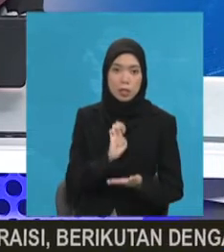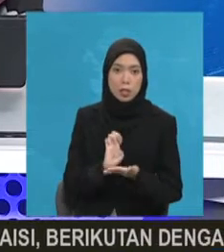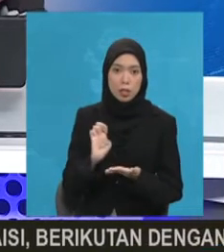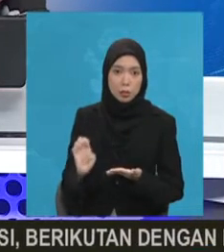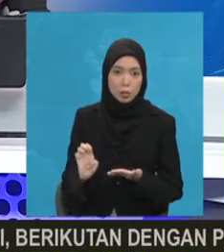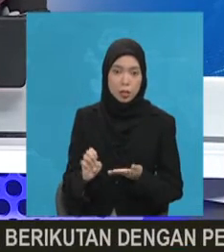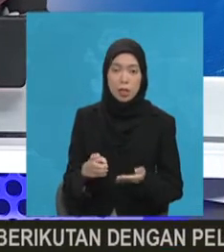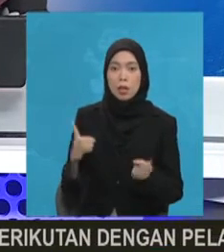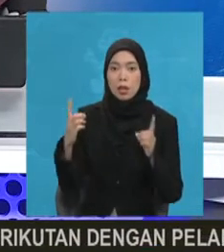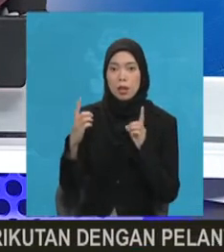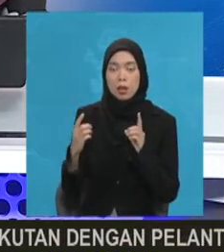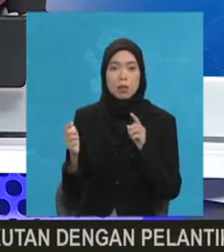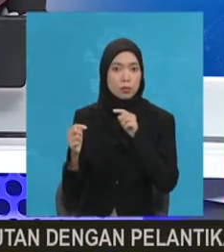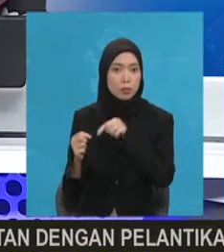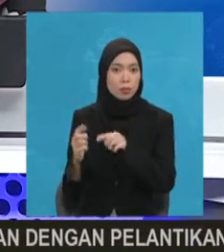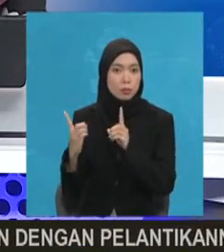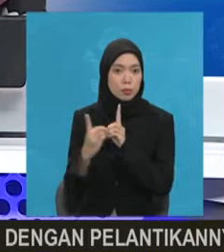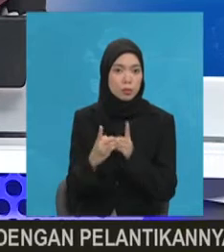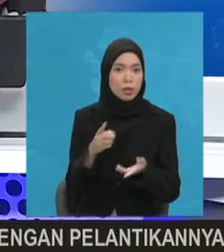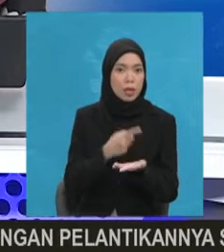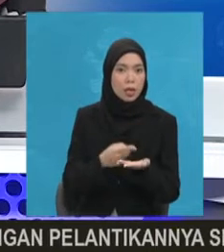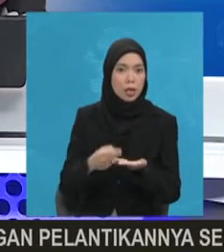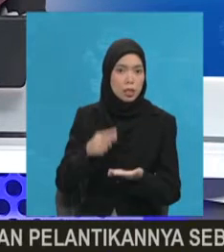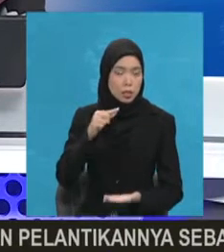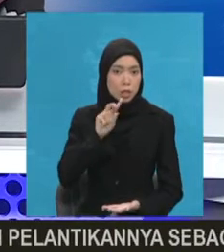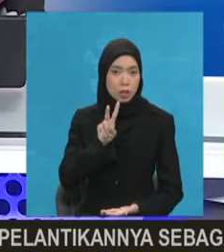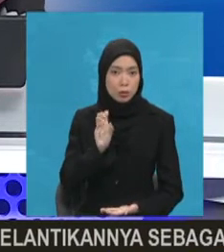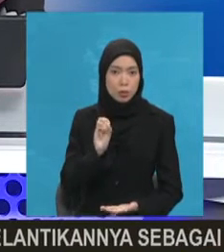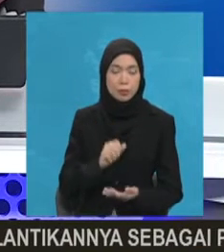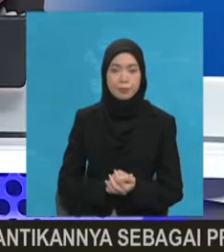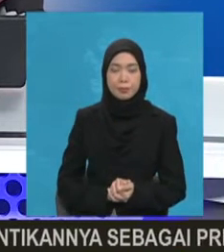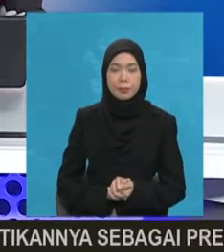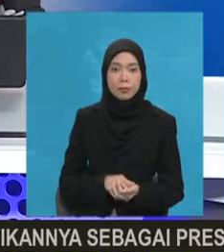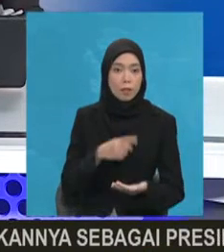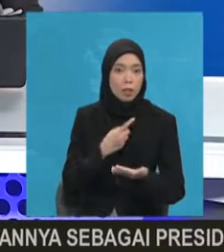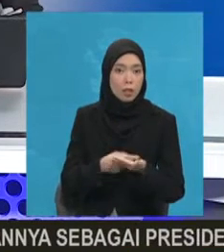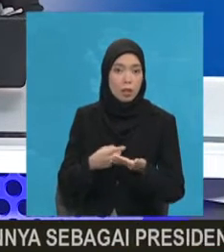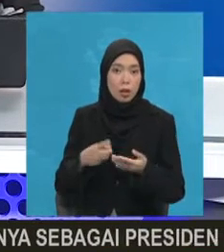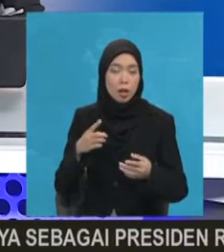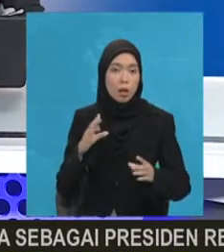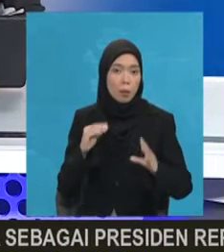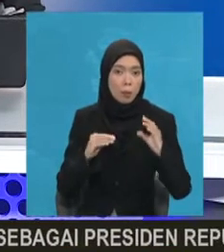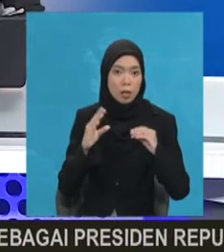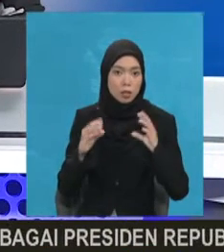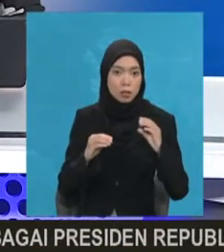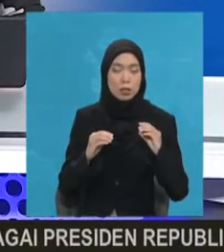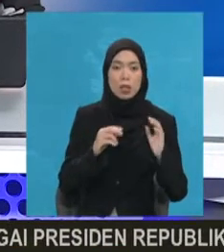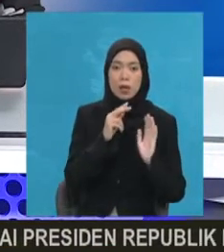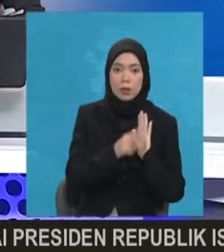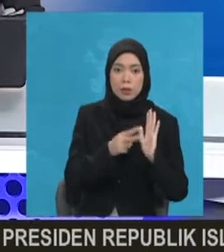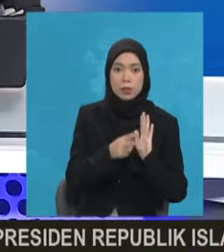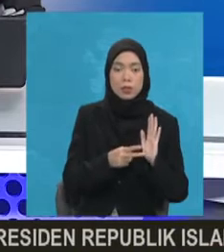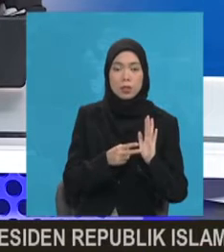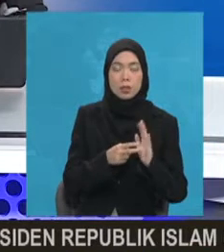digital g20 moswarat yang direkam secara sidang video di kementerian keuangan dan ekonomi itu